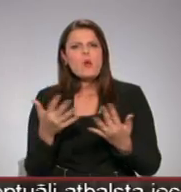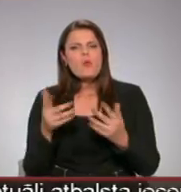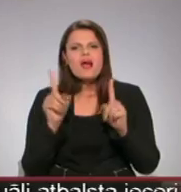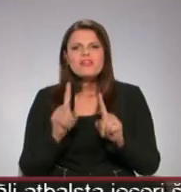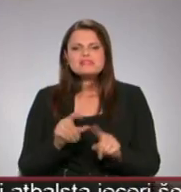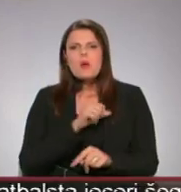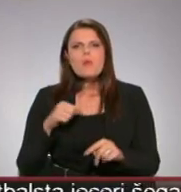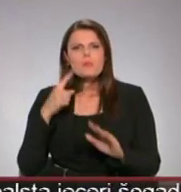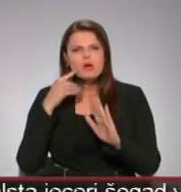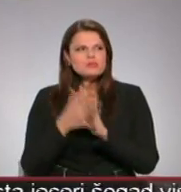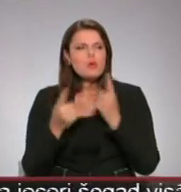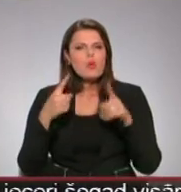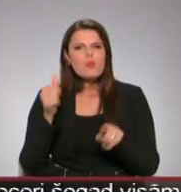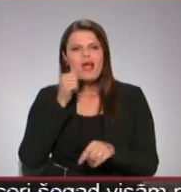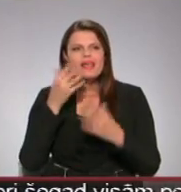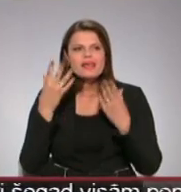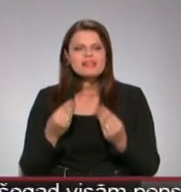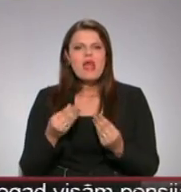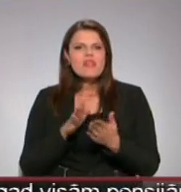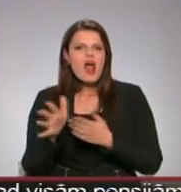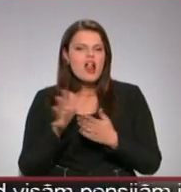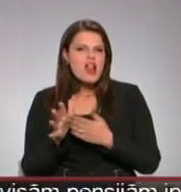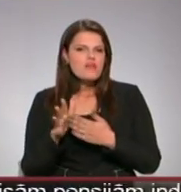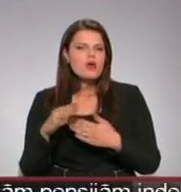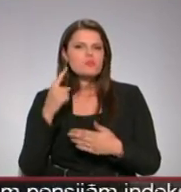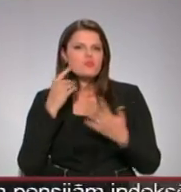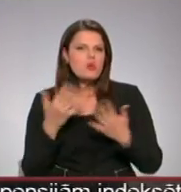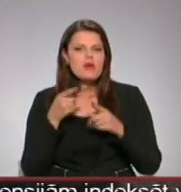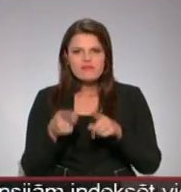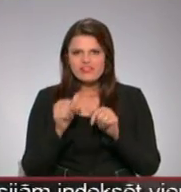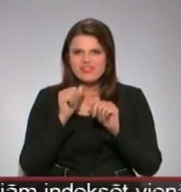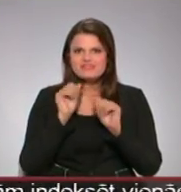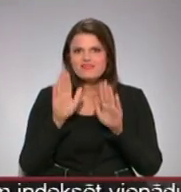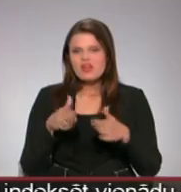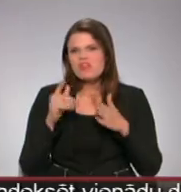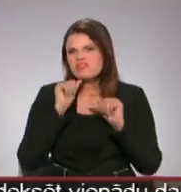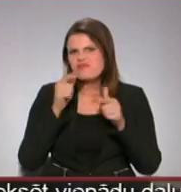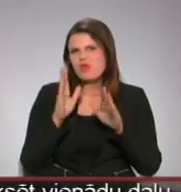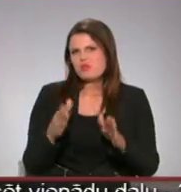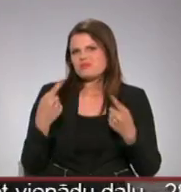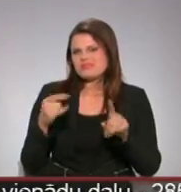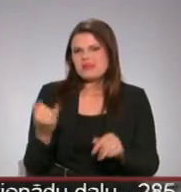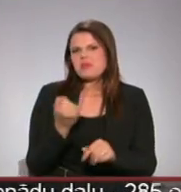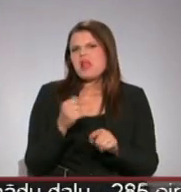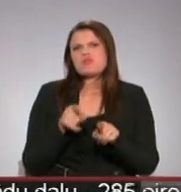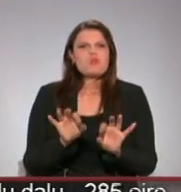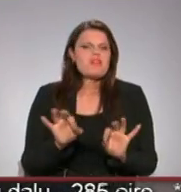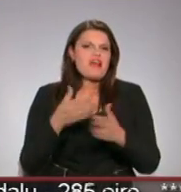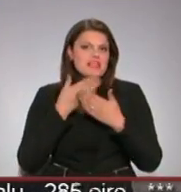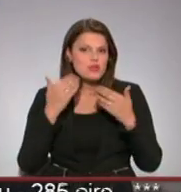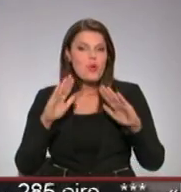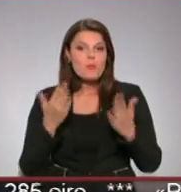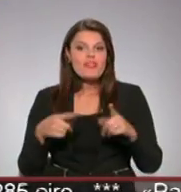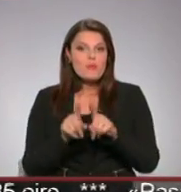lietas, pašsaprotams, ko mēs ikdienā lietojam un domājam, ka nu, viņas nevarētu būt citiem interesantas. Vai, nu, kas tas tāds ir? Ja? Tajā pašā